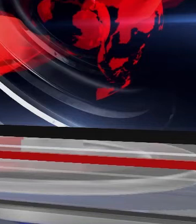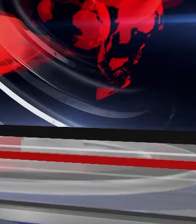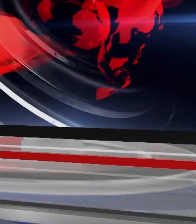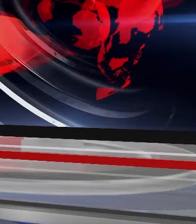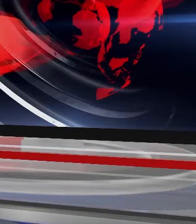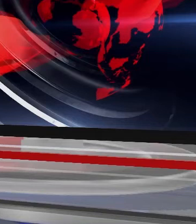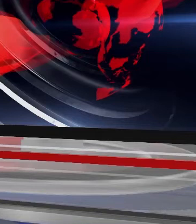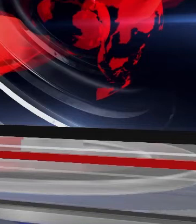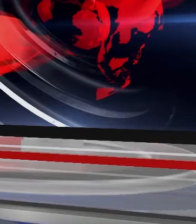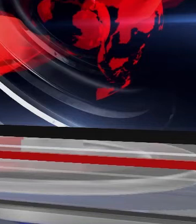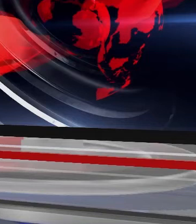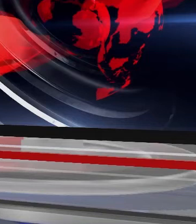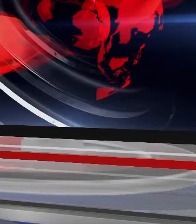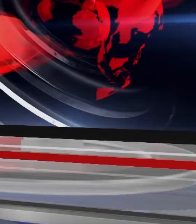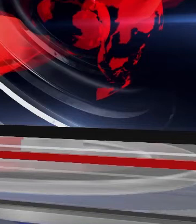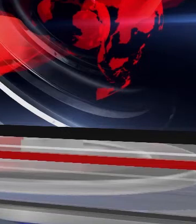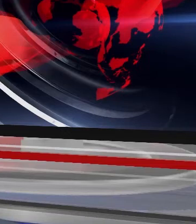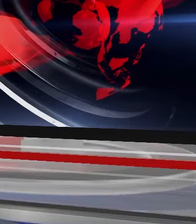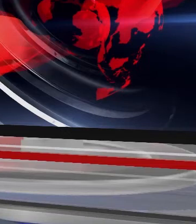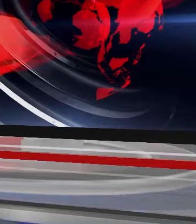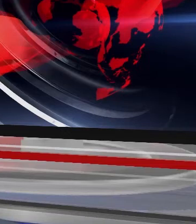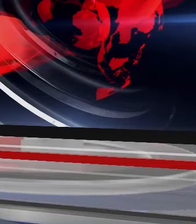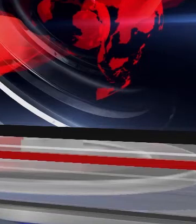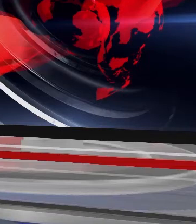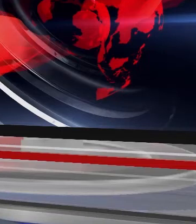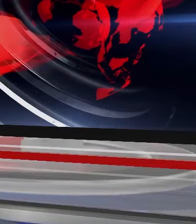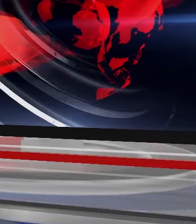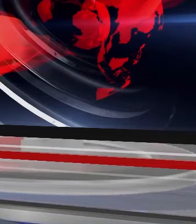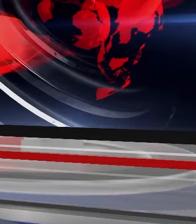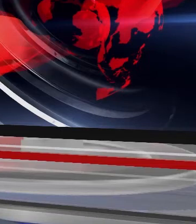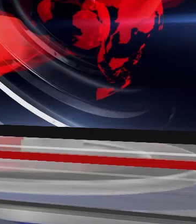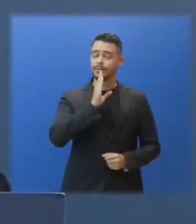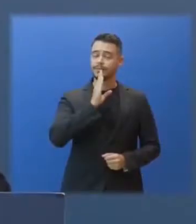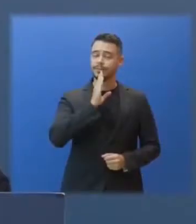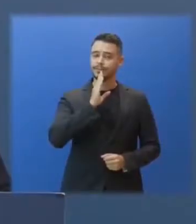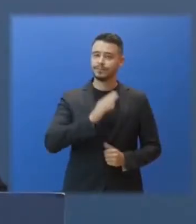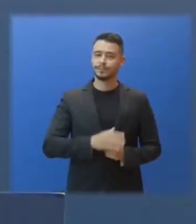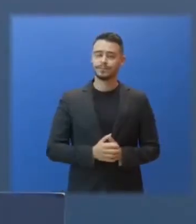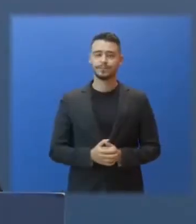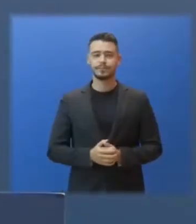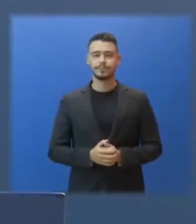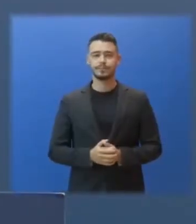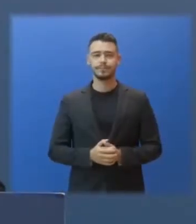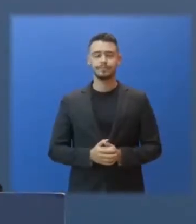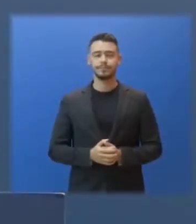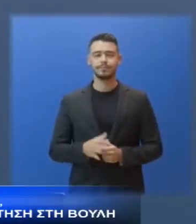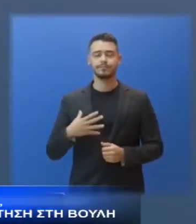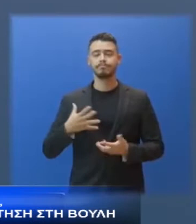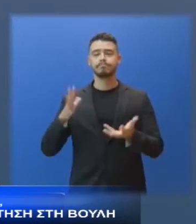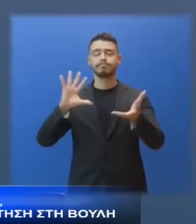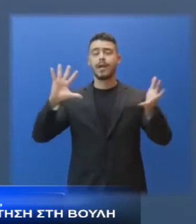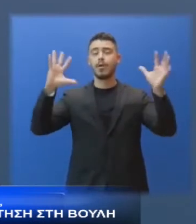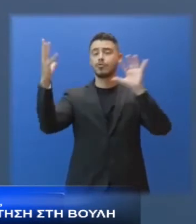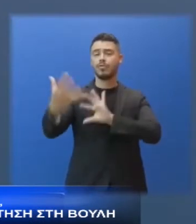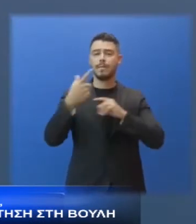κυβερνητικός εκπρόσωπος Γιάννης Οικονόμου, ξεκινώντας την ενημέρωση των πολιτικών συντακτών. Σε ένα ραγδαία μεταβαλλόμενο